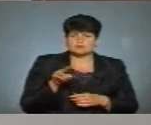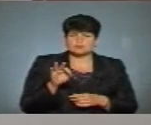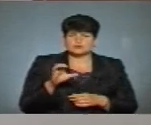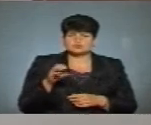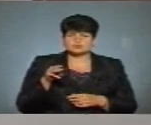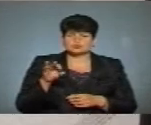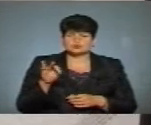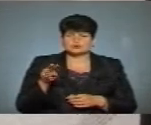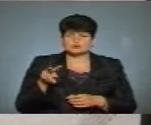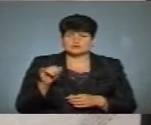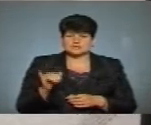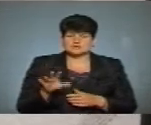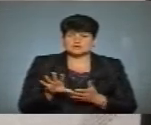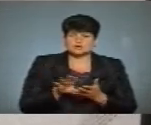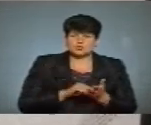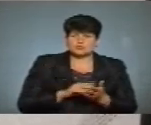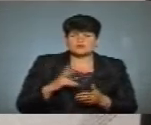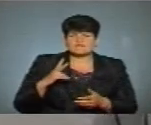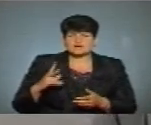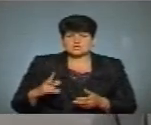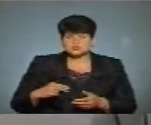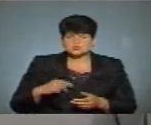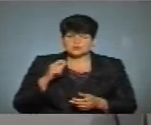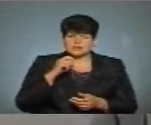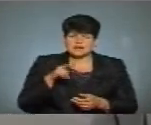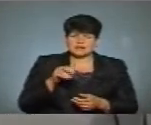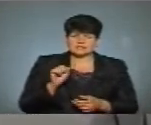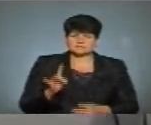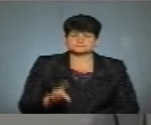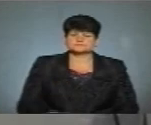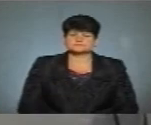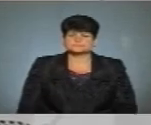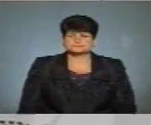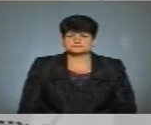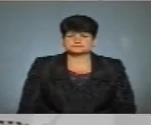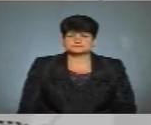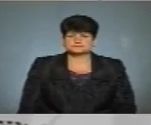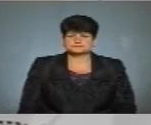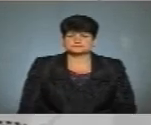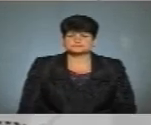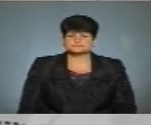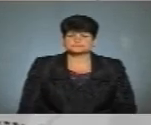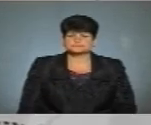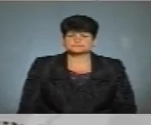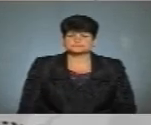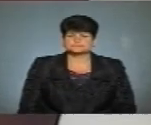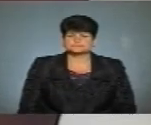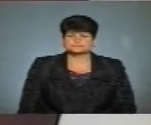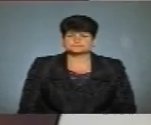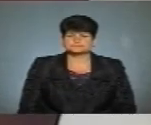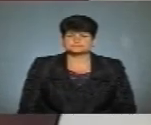та копії французької та української лір. Марія Котенко, Оксана Галіяш. Новини на Суспільному. Тернопільщина.